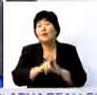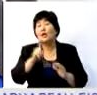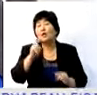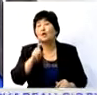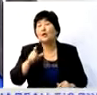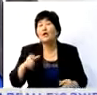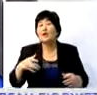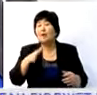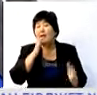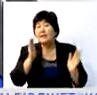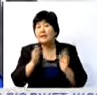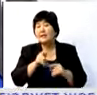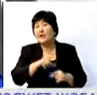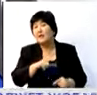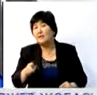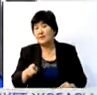адамды қысқа мерзімді курстарға,